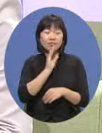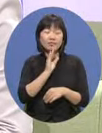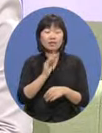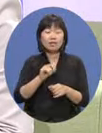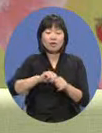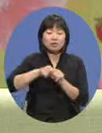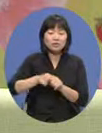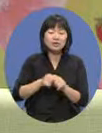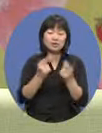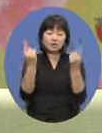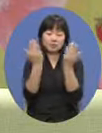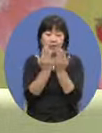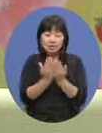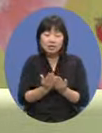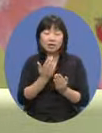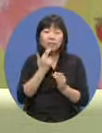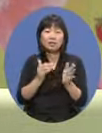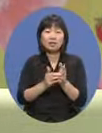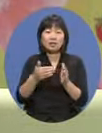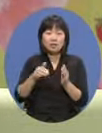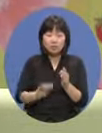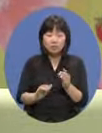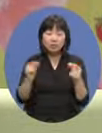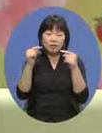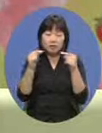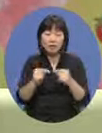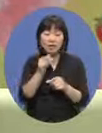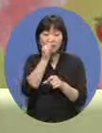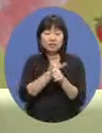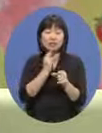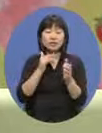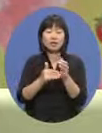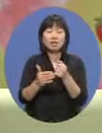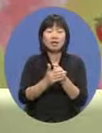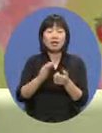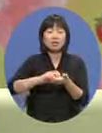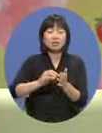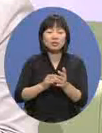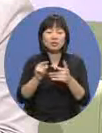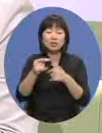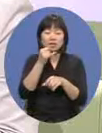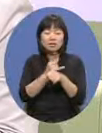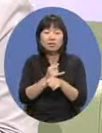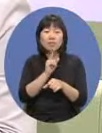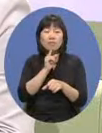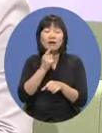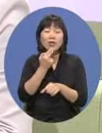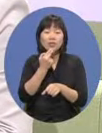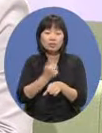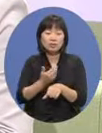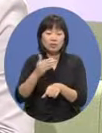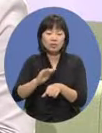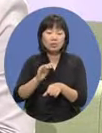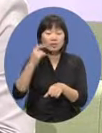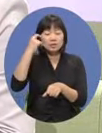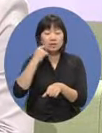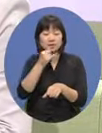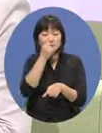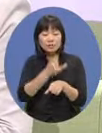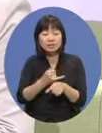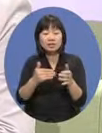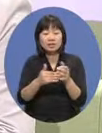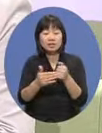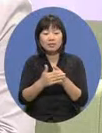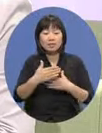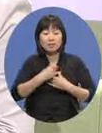굳이 맞추지 않아도 네. 서로 이렇게 딱 퍼즐처럼 네. 맞아 네. 들어가니까. 네. 어느 정도 이해할 수 있고 말하지 않아도 좀 느낄 수 있고 뭐 이래서